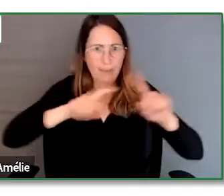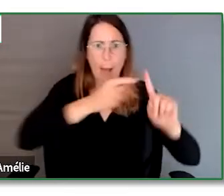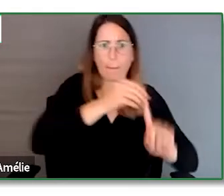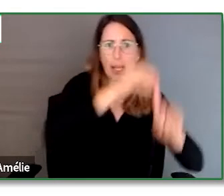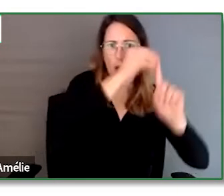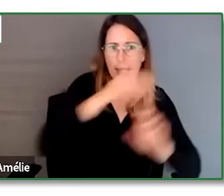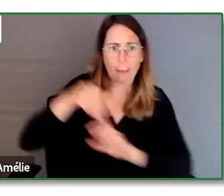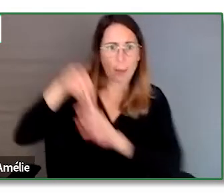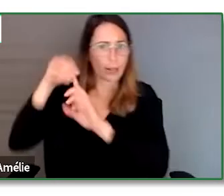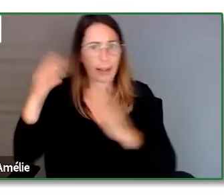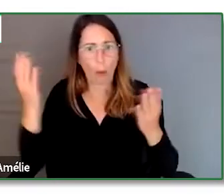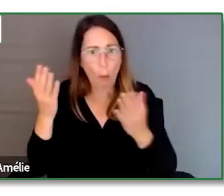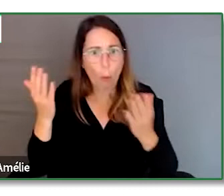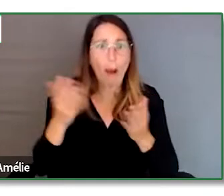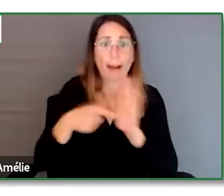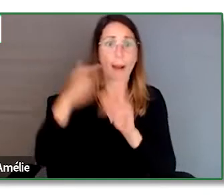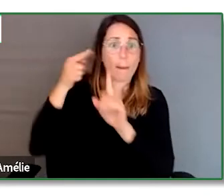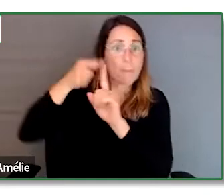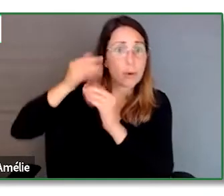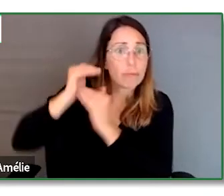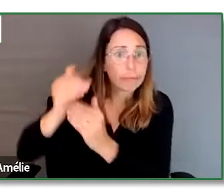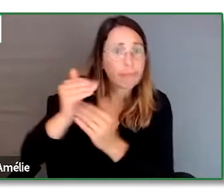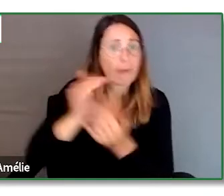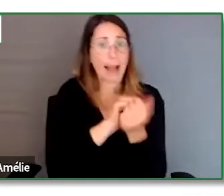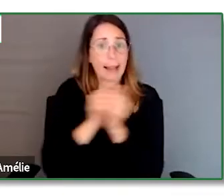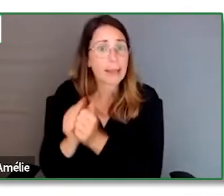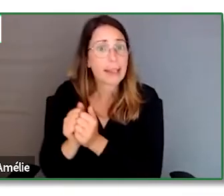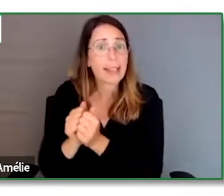adaptation au climat, changement climatique, etc.